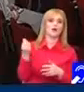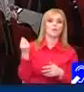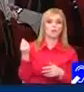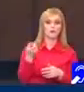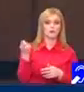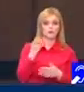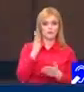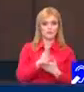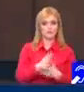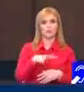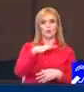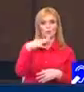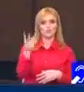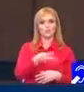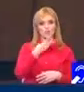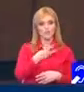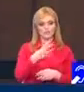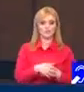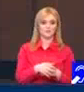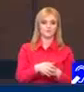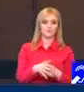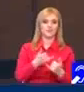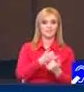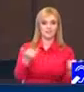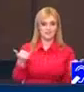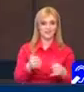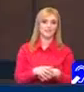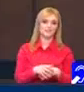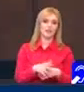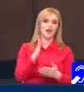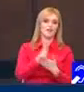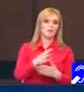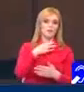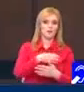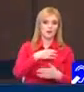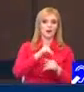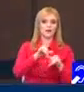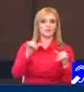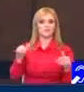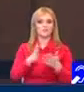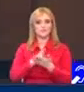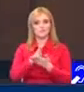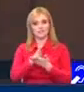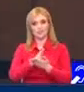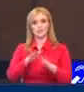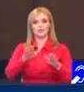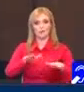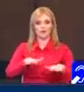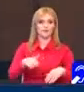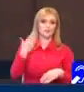modeste, dar cu multă inițiativă, dedicație și implicare, avem primării care au dezvoltat serviciile publice